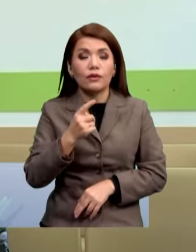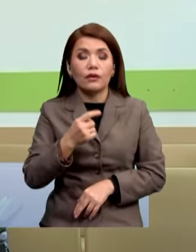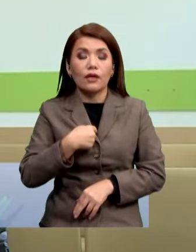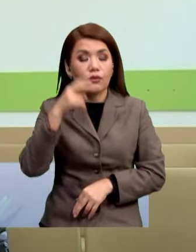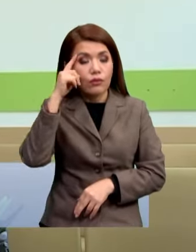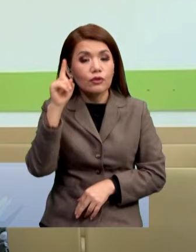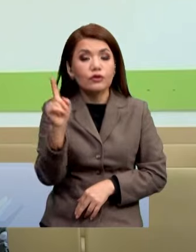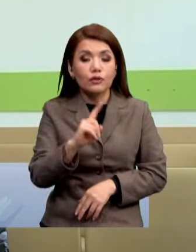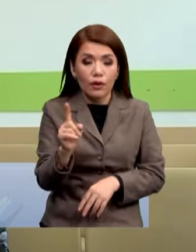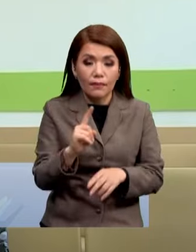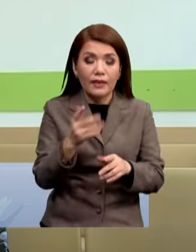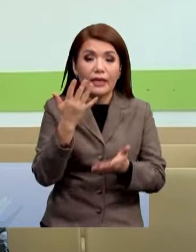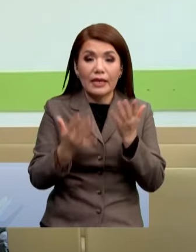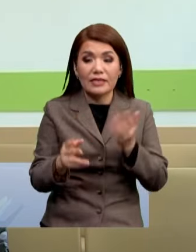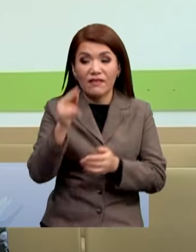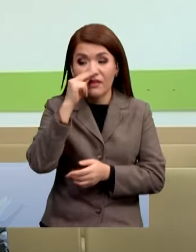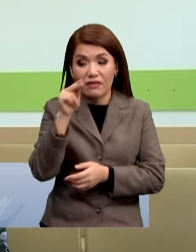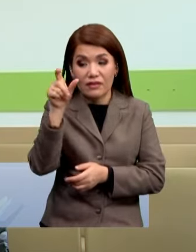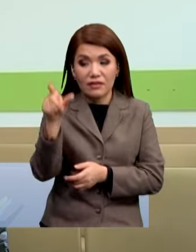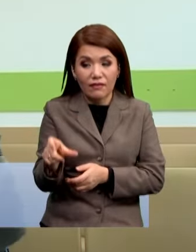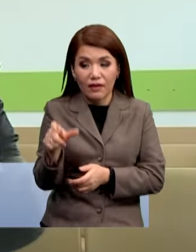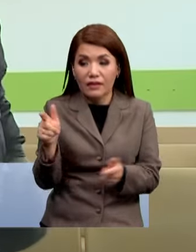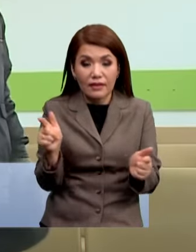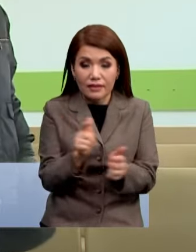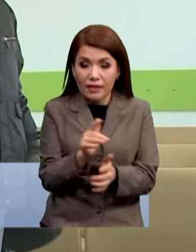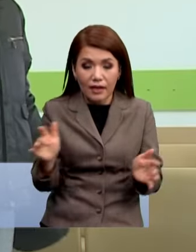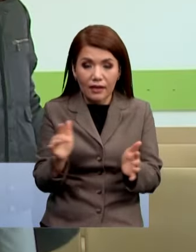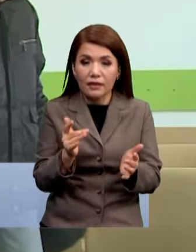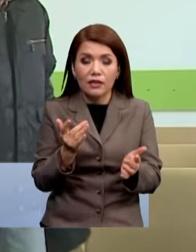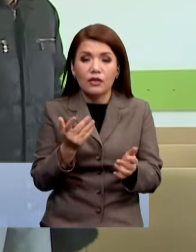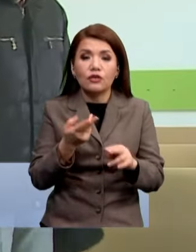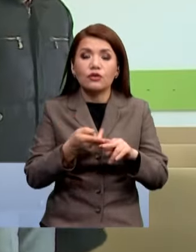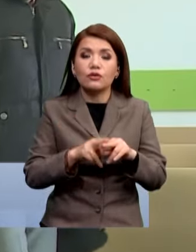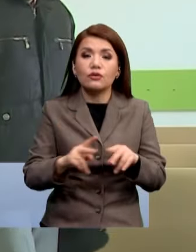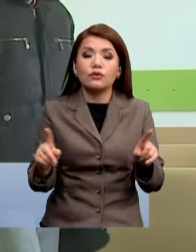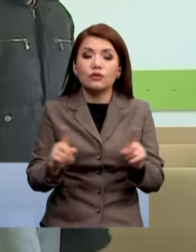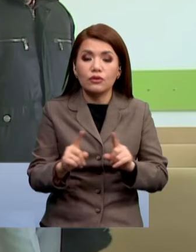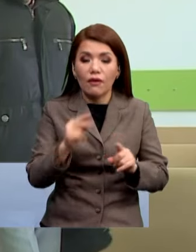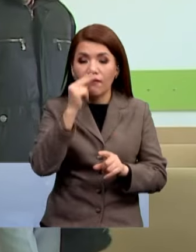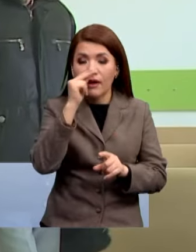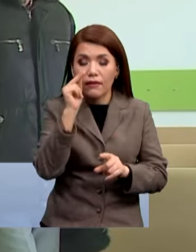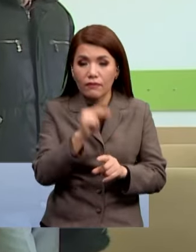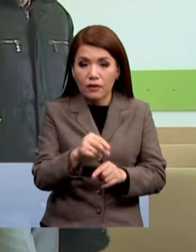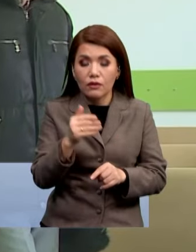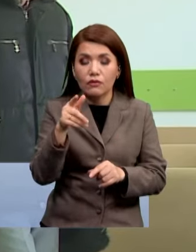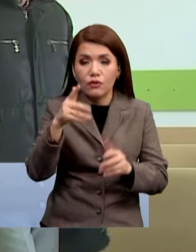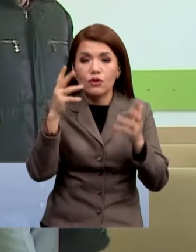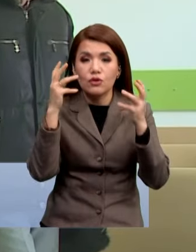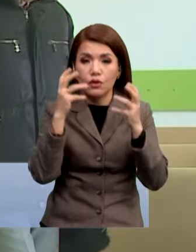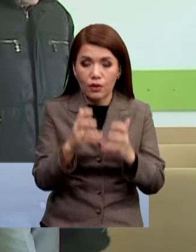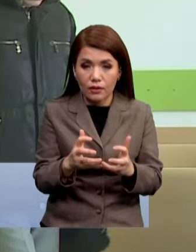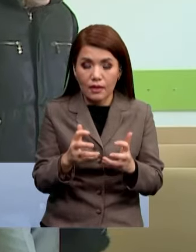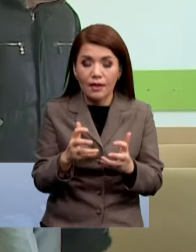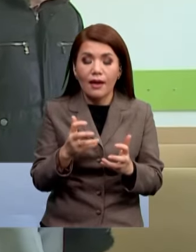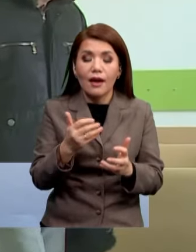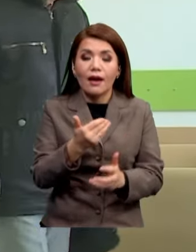если обвиняемый не будет признавать свою вину, не будет идти навстречу того, что обвинение все-таки у них серьезное,